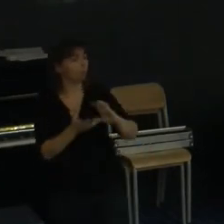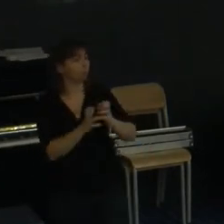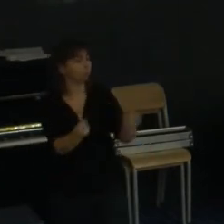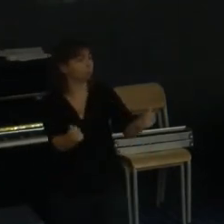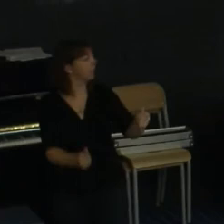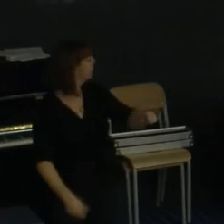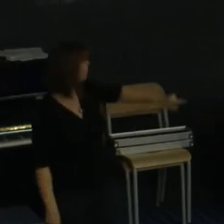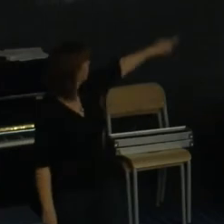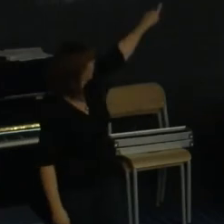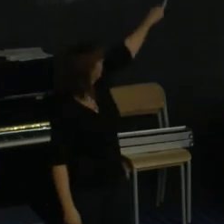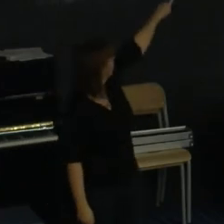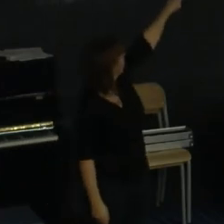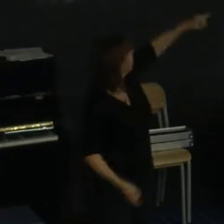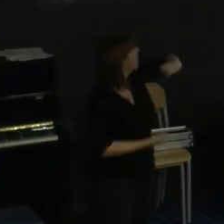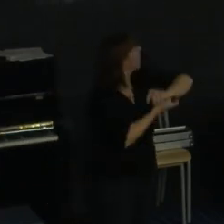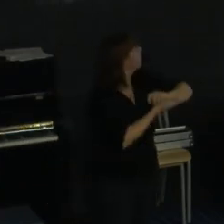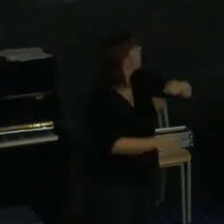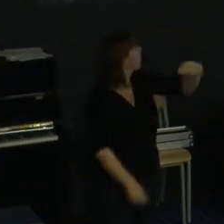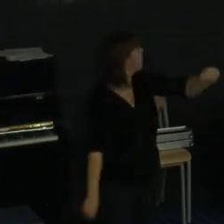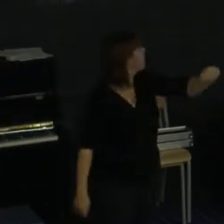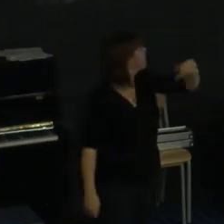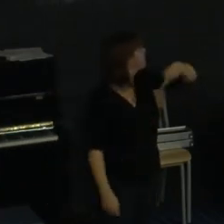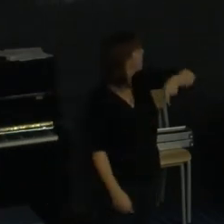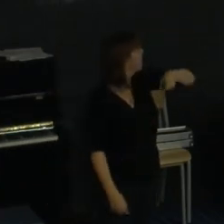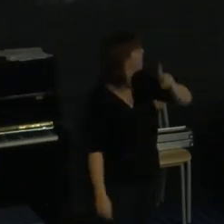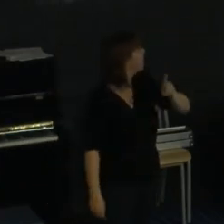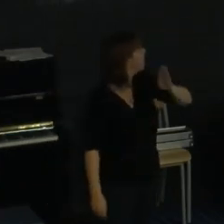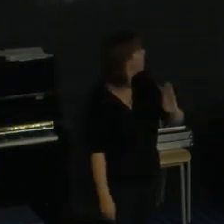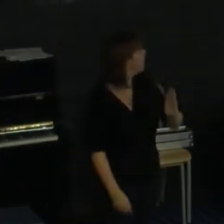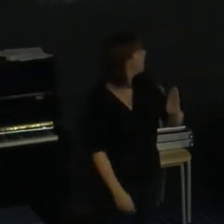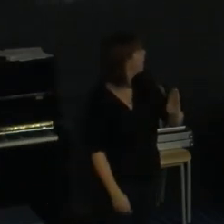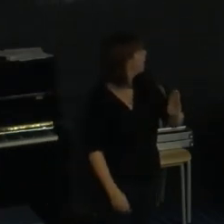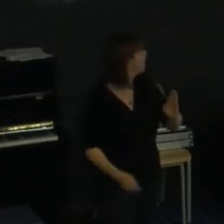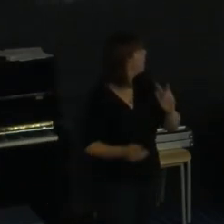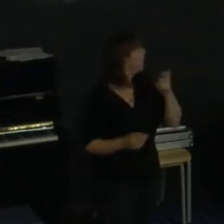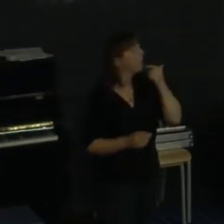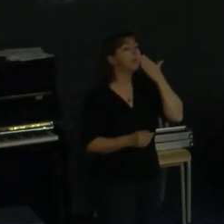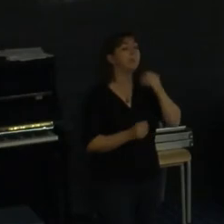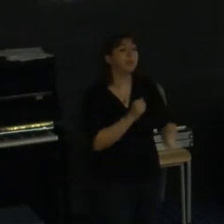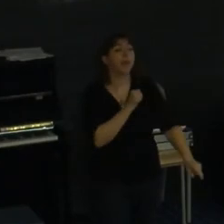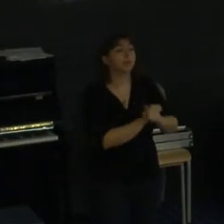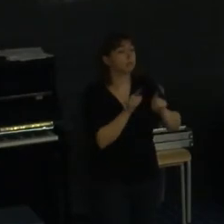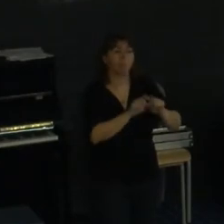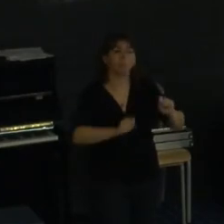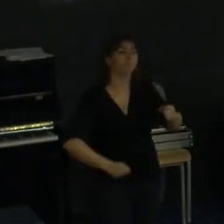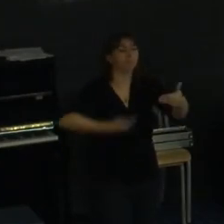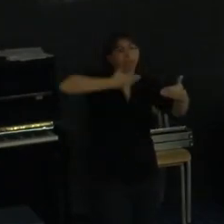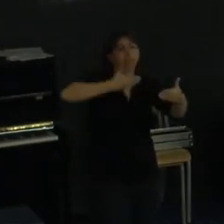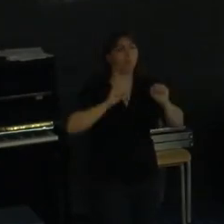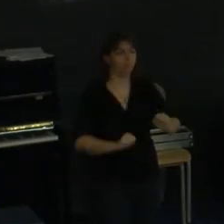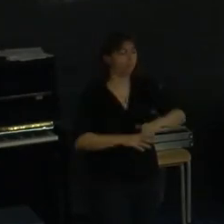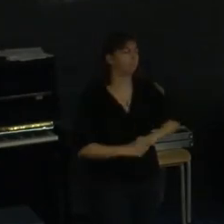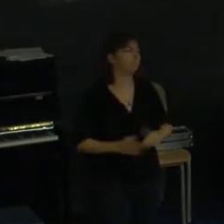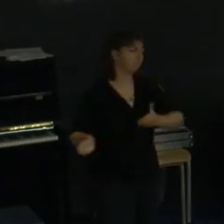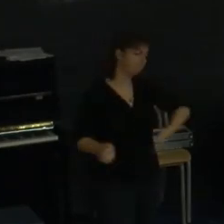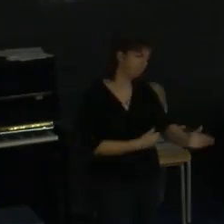commande python-mpdb, qui va loader automatiquement le module, et c'est tout. Quand il y aura une exception, ça va sauter dessus. Il y a une autre fonctionnalité